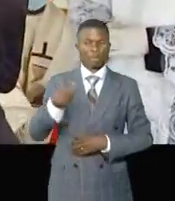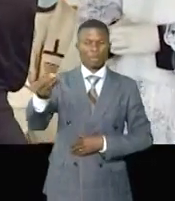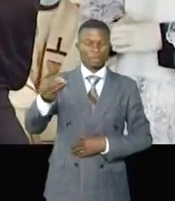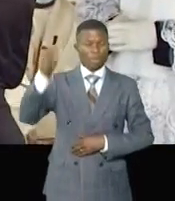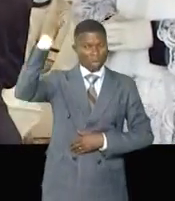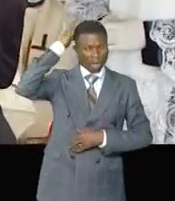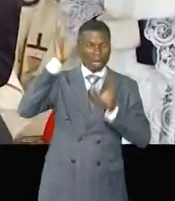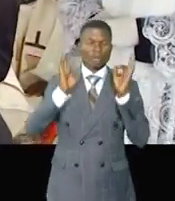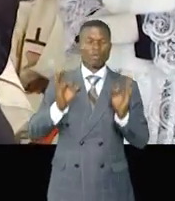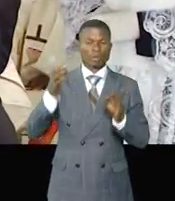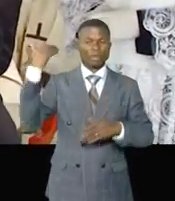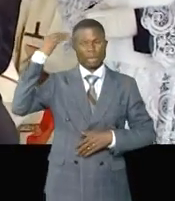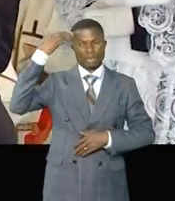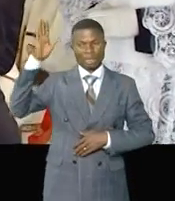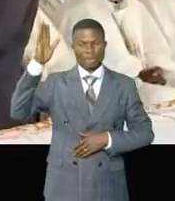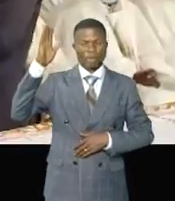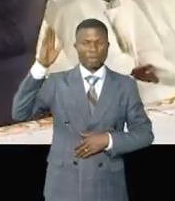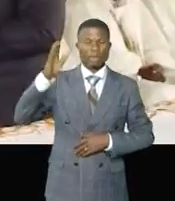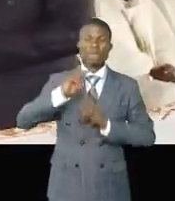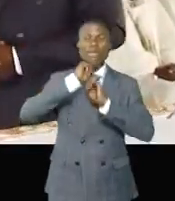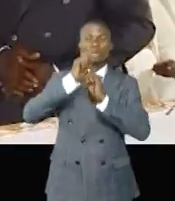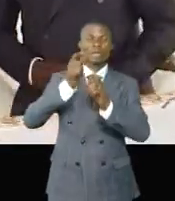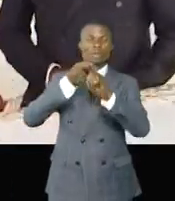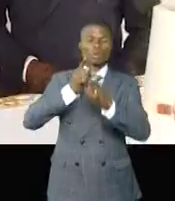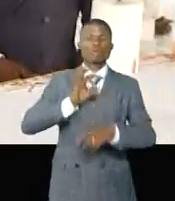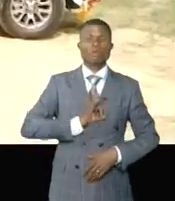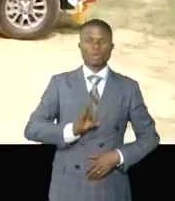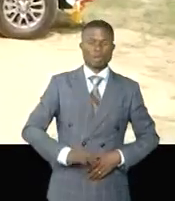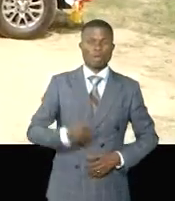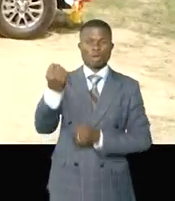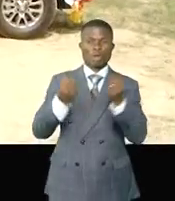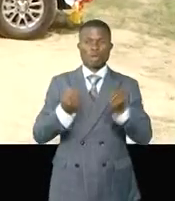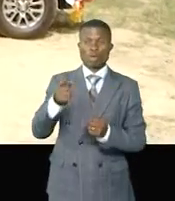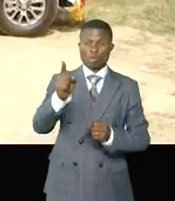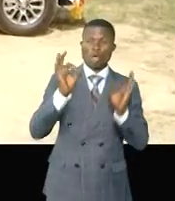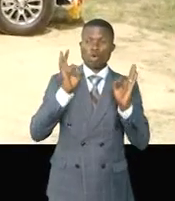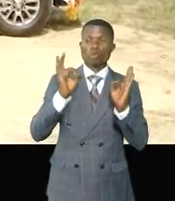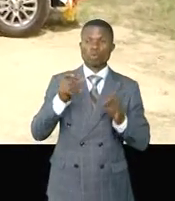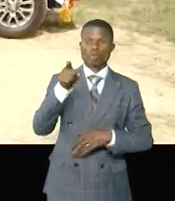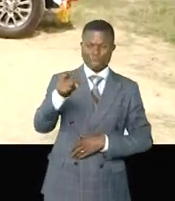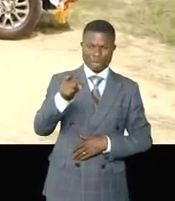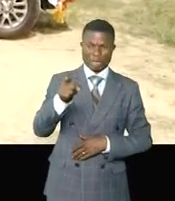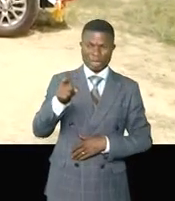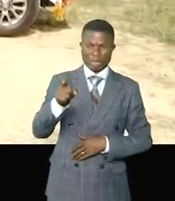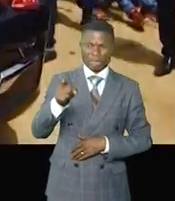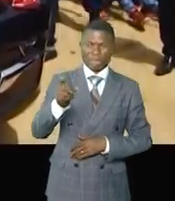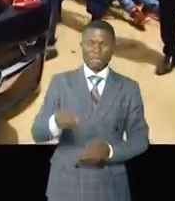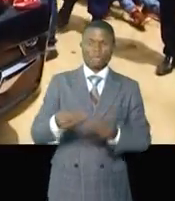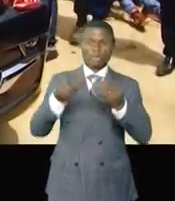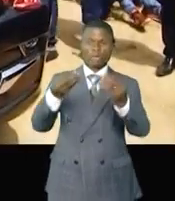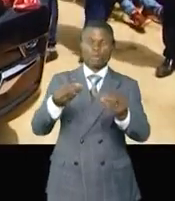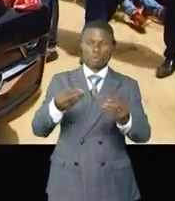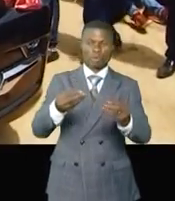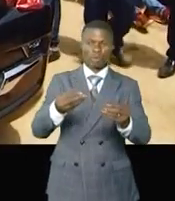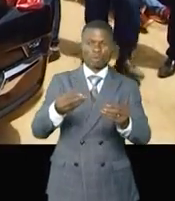de Mbandaka, Bikoro, le don du chef de l'État, un véhicule 4x4 tout terrain, et transmis de vive voix